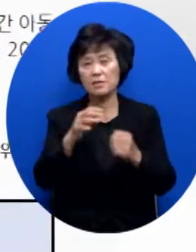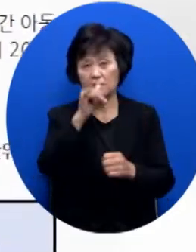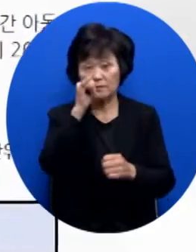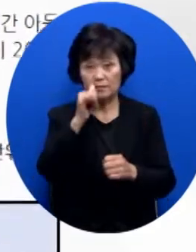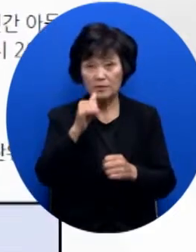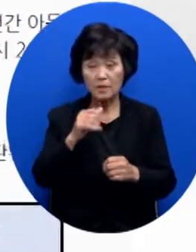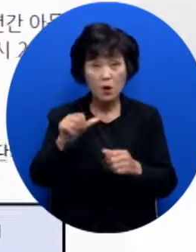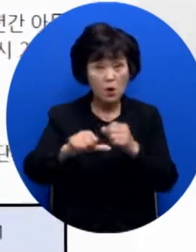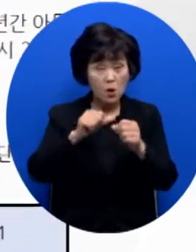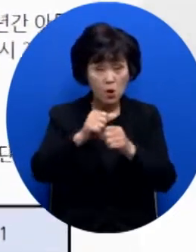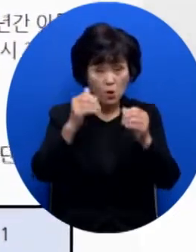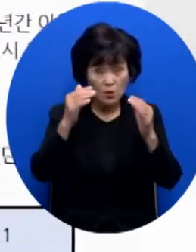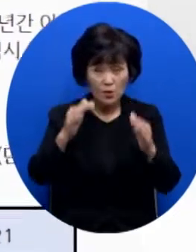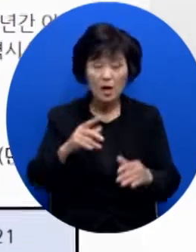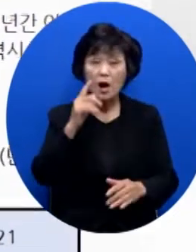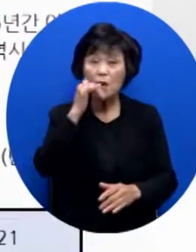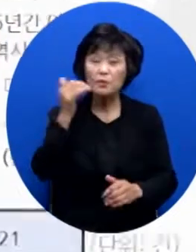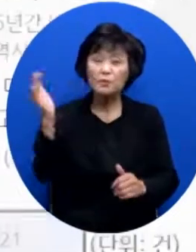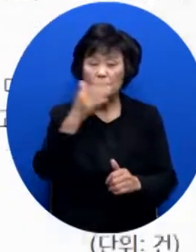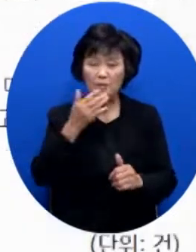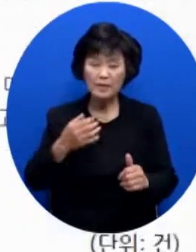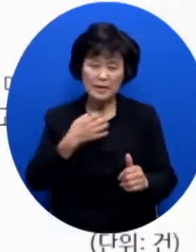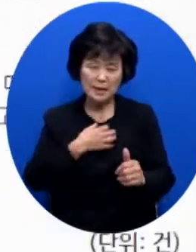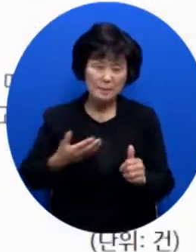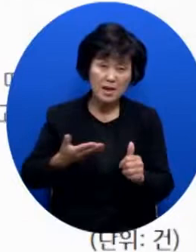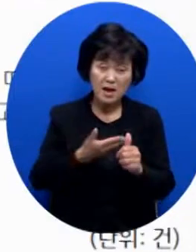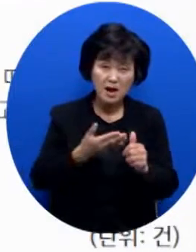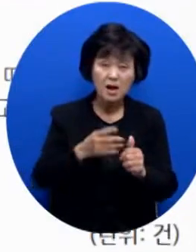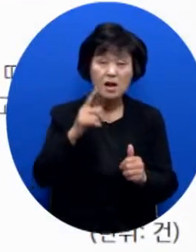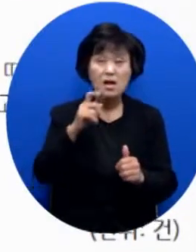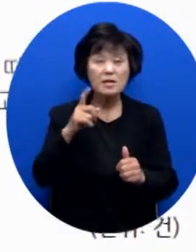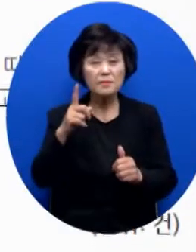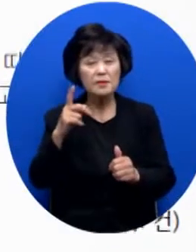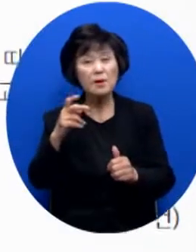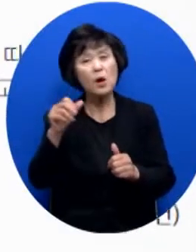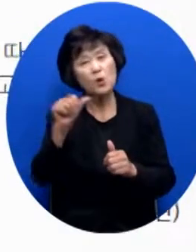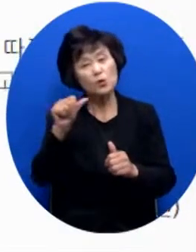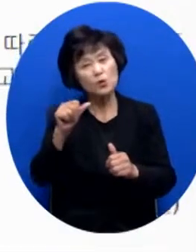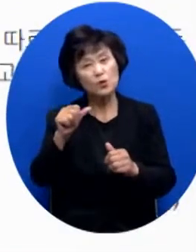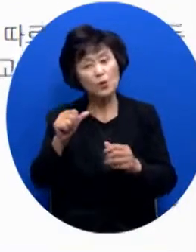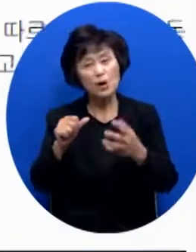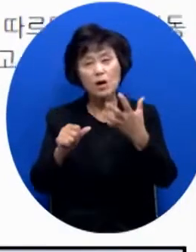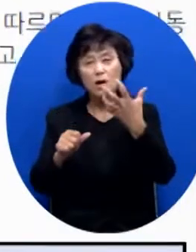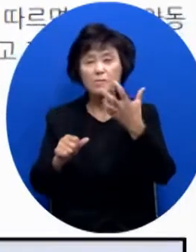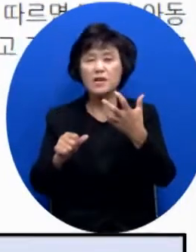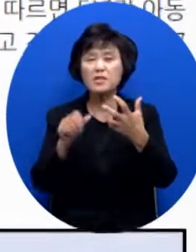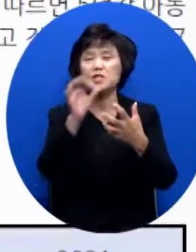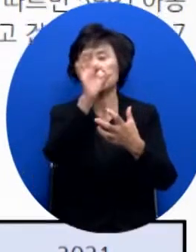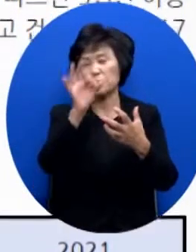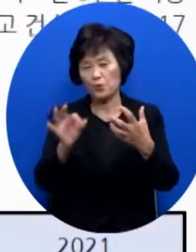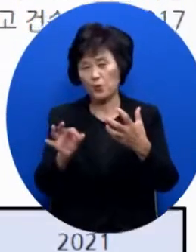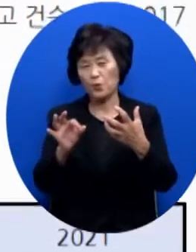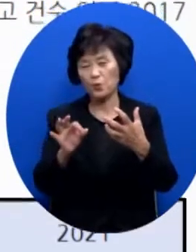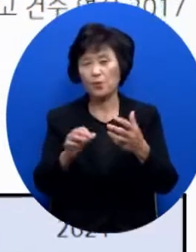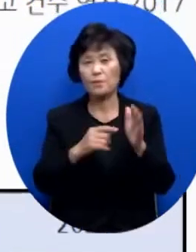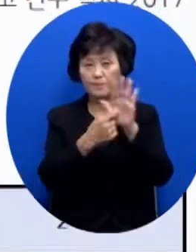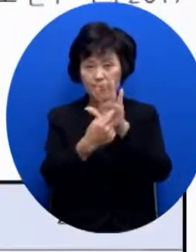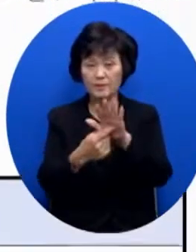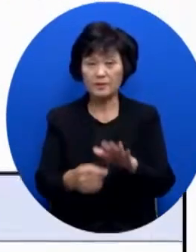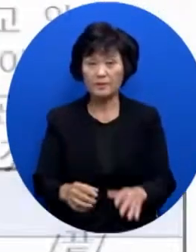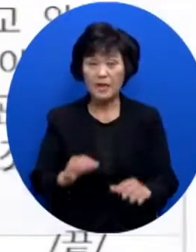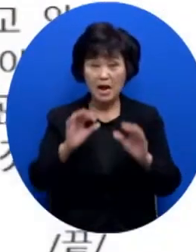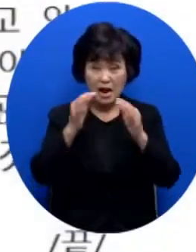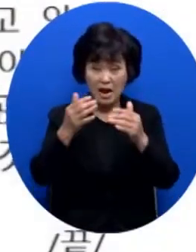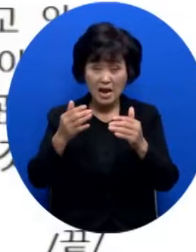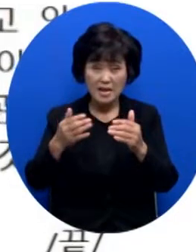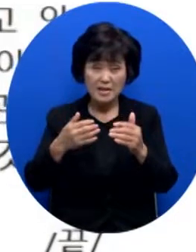최근 5년 동안 부모에게 학대받은 어린이는 약 11만 5천 명으로 전체의 80%에 달하는 것으로 집계됐습니다. 아동학대에